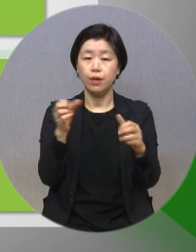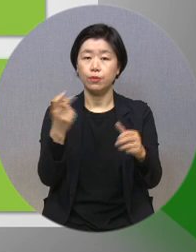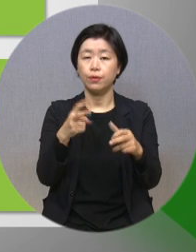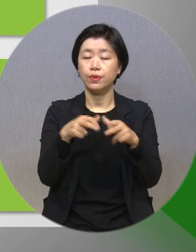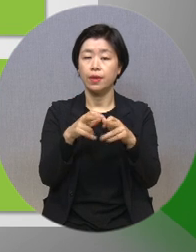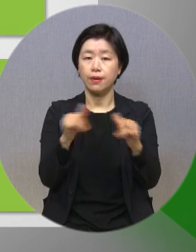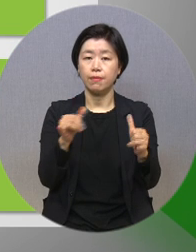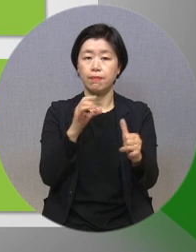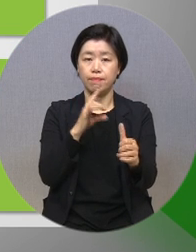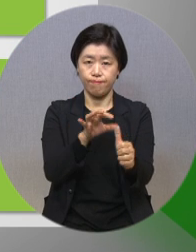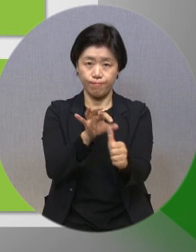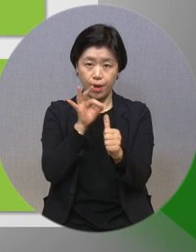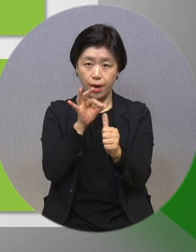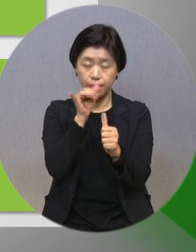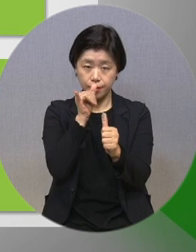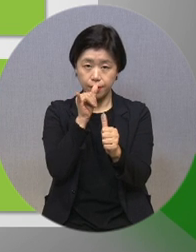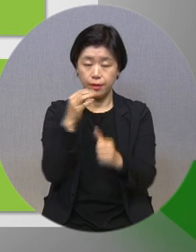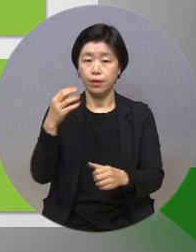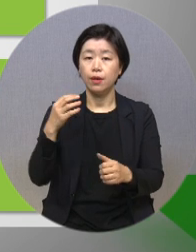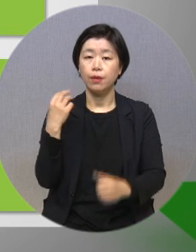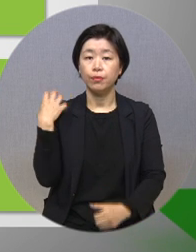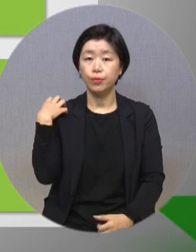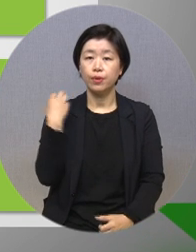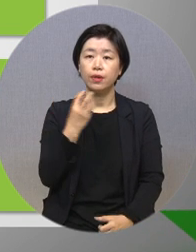채용하며 담당지사는 서울동부지사입니다.